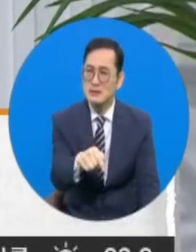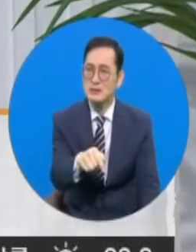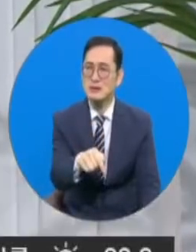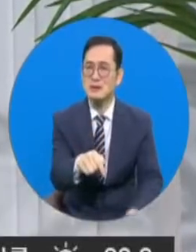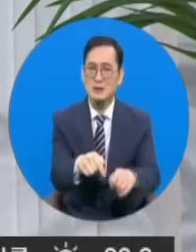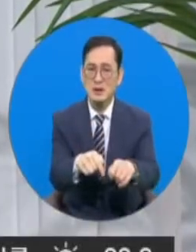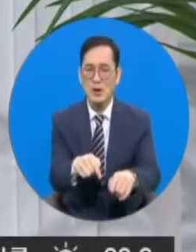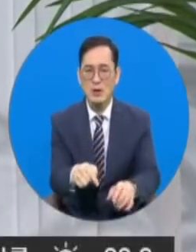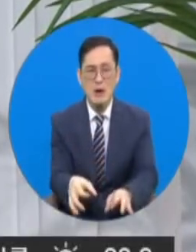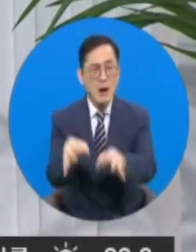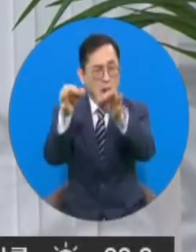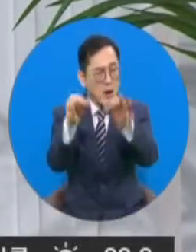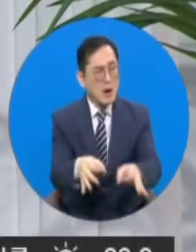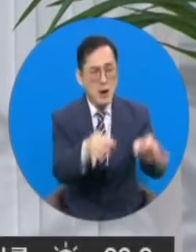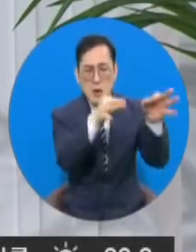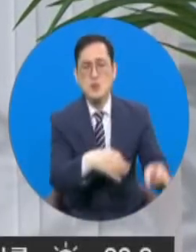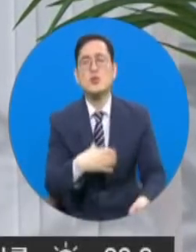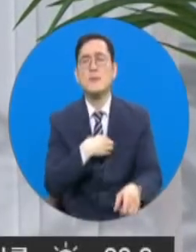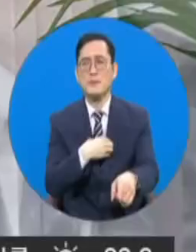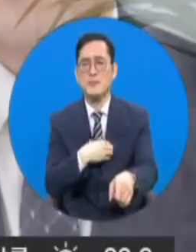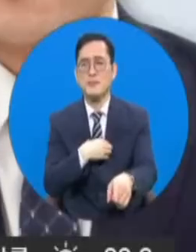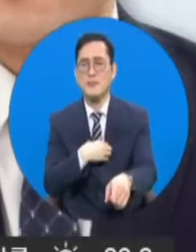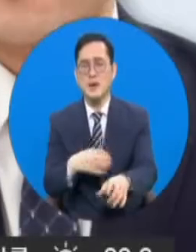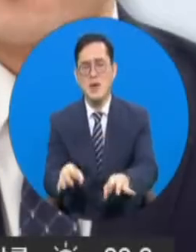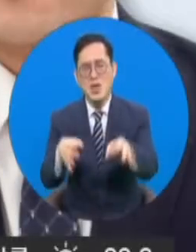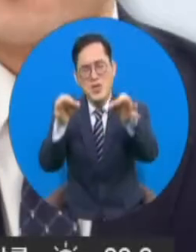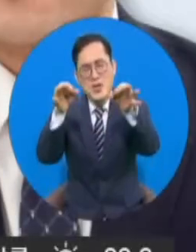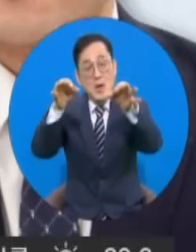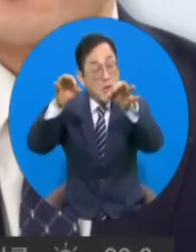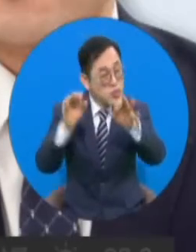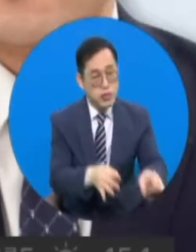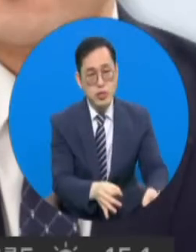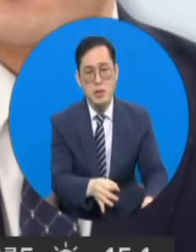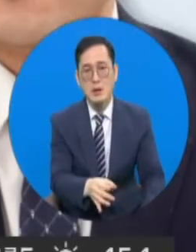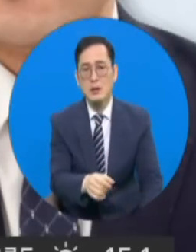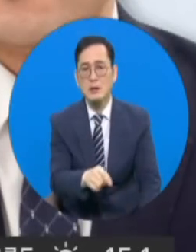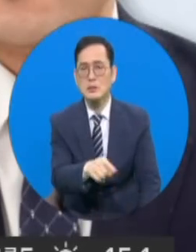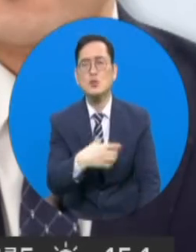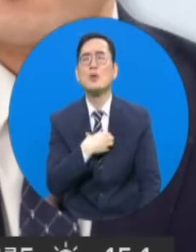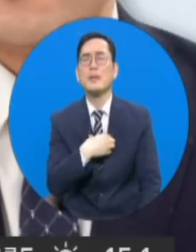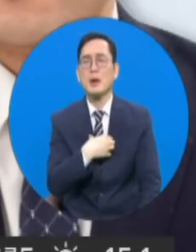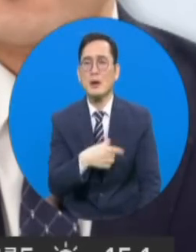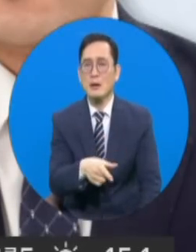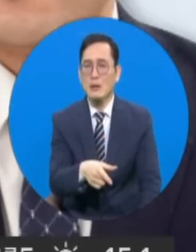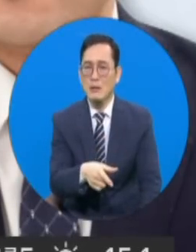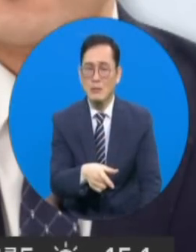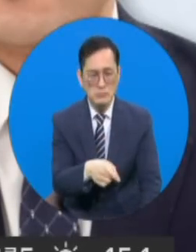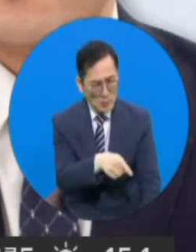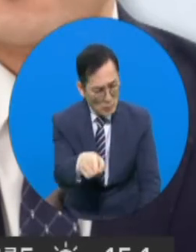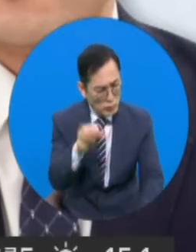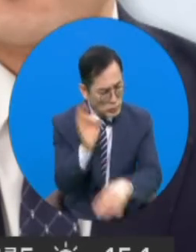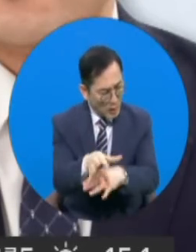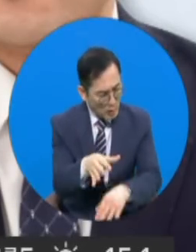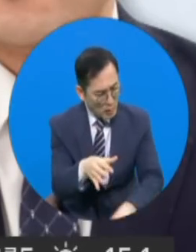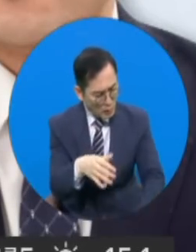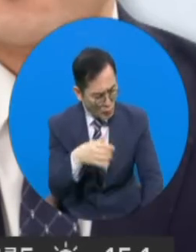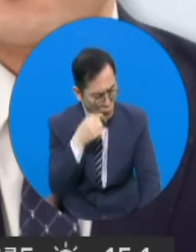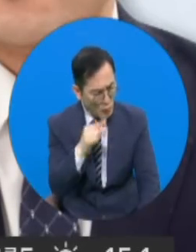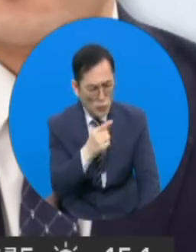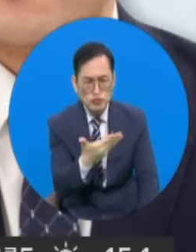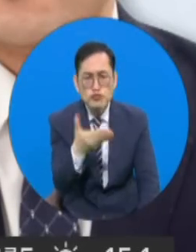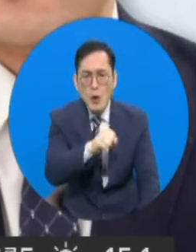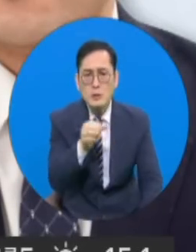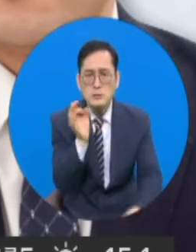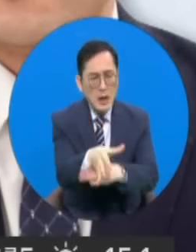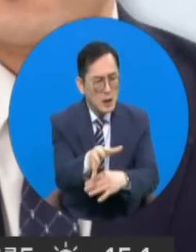엄청나게 리스크가 있어요 뭐 폭등했다가 시세 조연도 하는 그런 코인들도 많이 있는데 과연 여기에다가